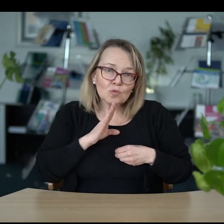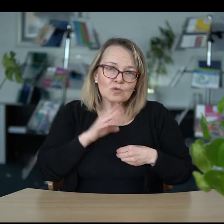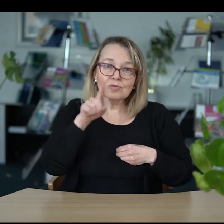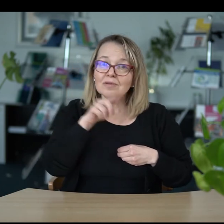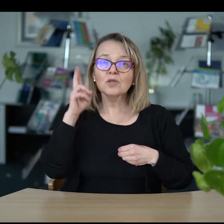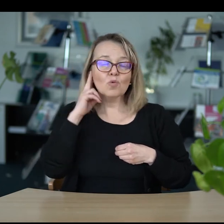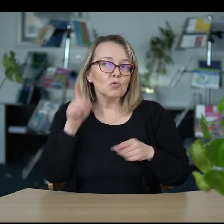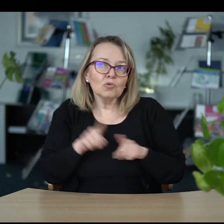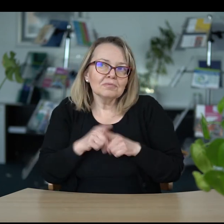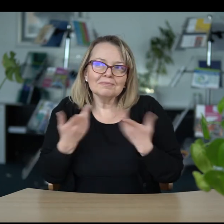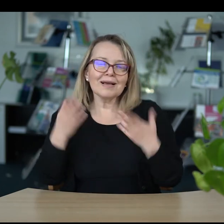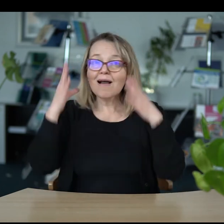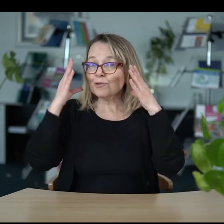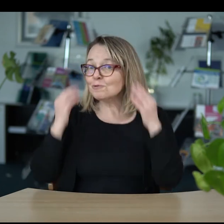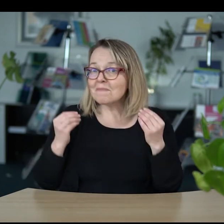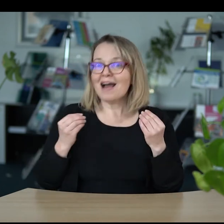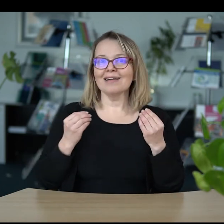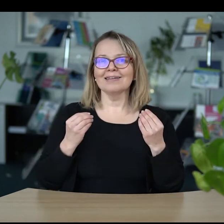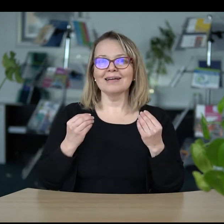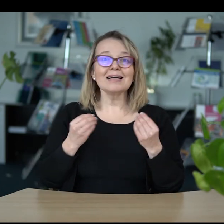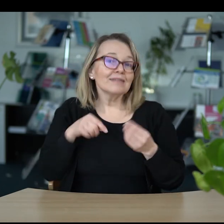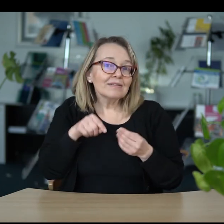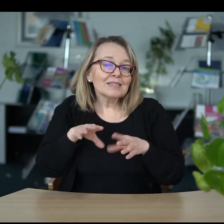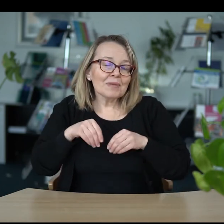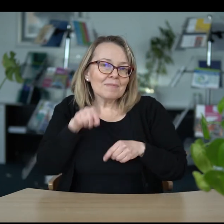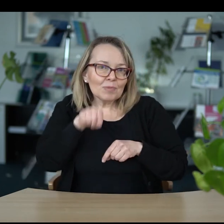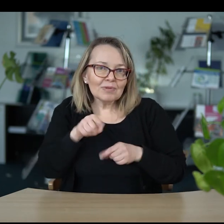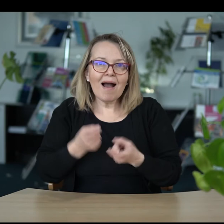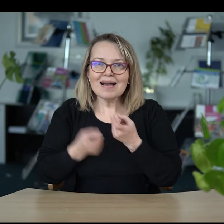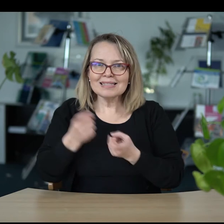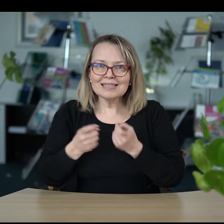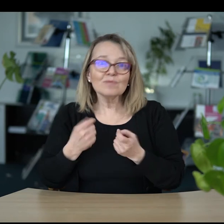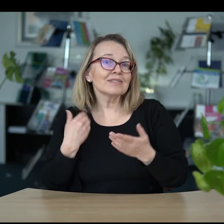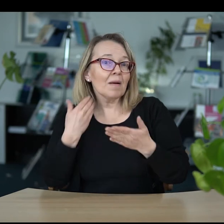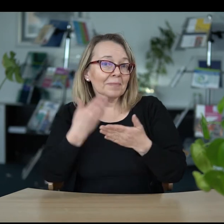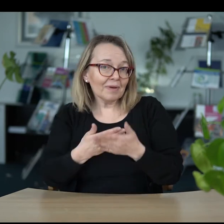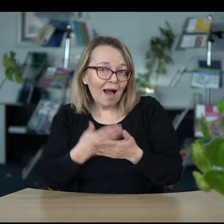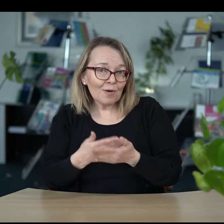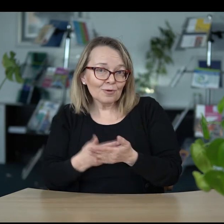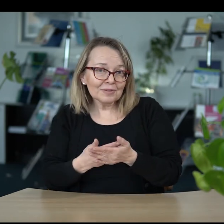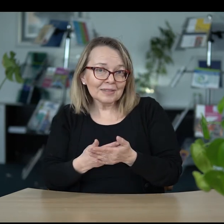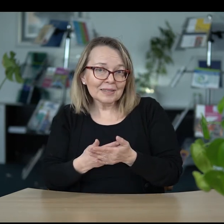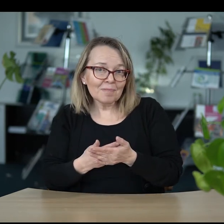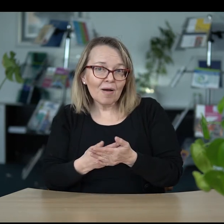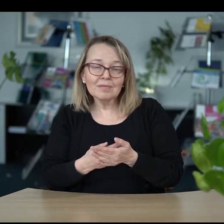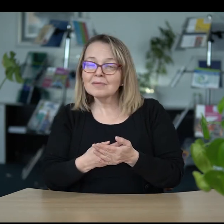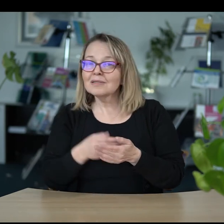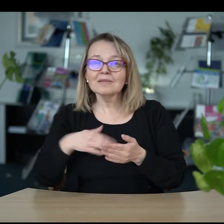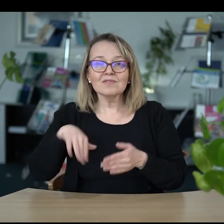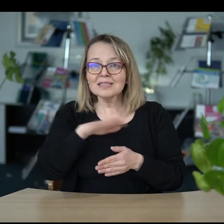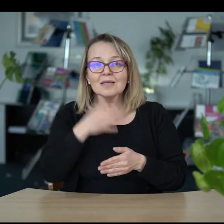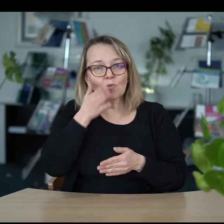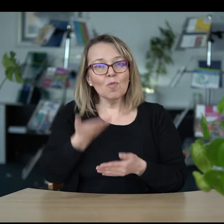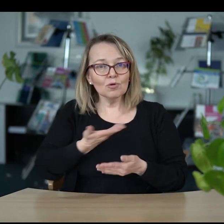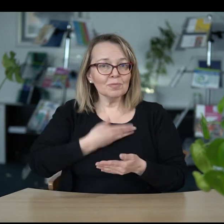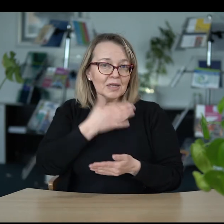sprejmemo naglušnost in gluhoto kot nekaj normalnega. Da sprejmemo to kot izziv in se temu